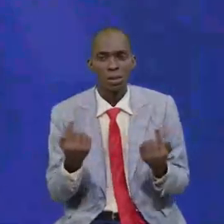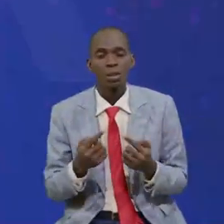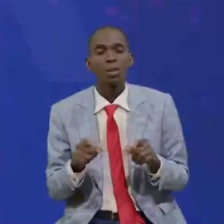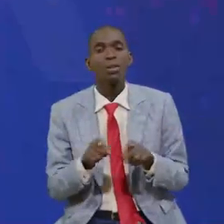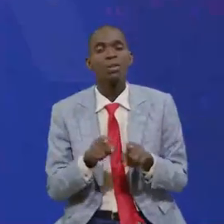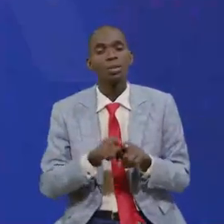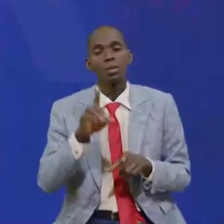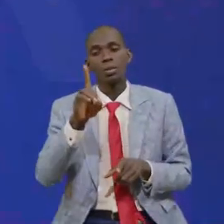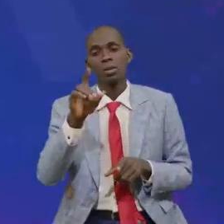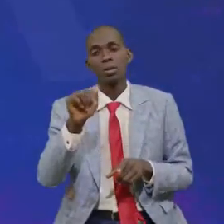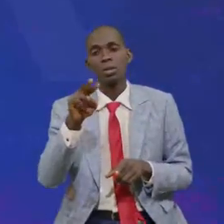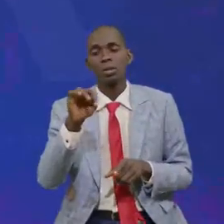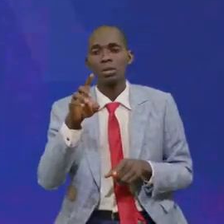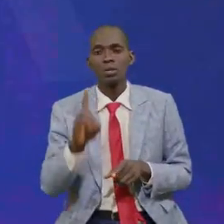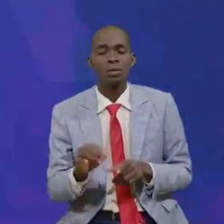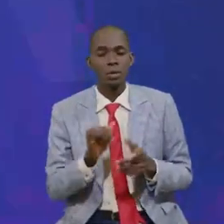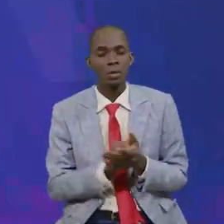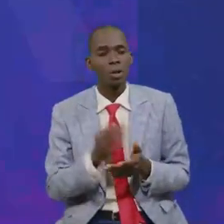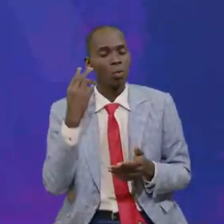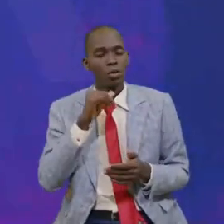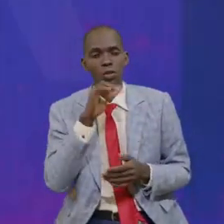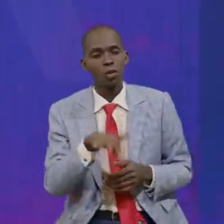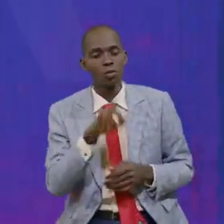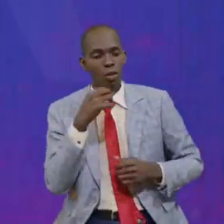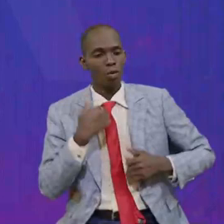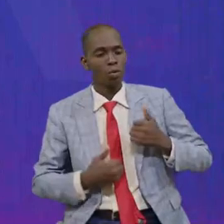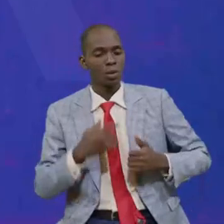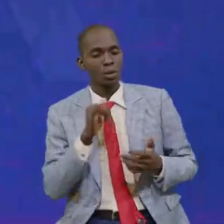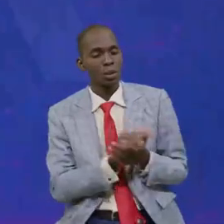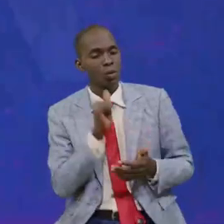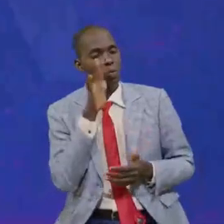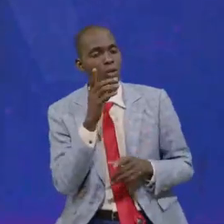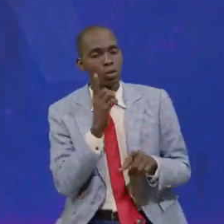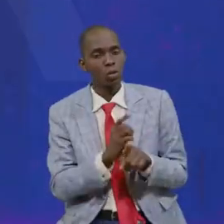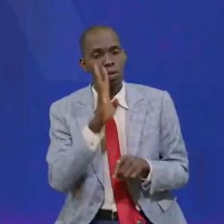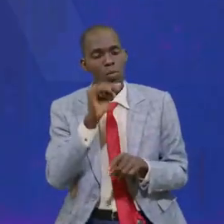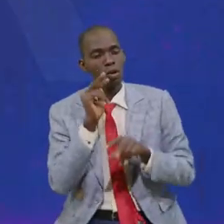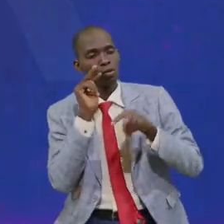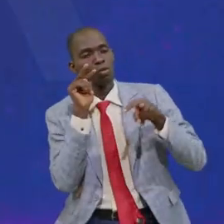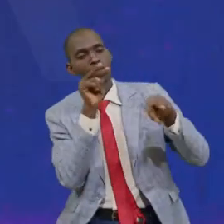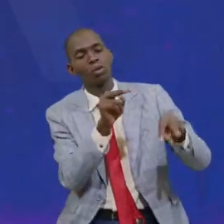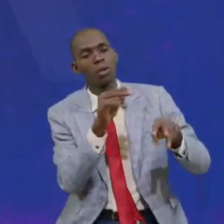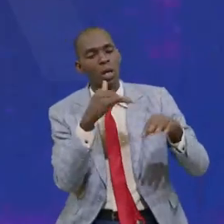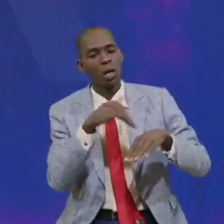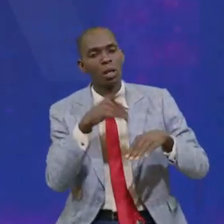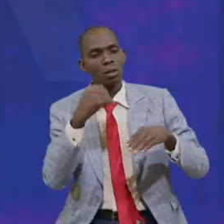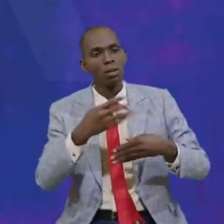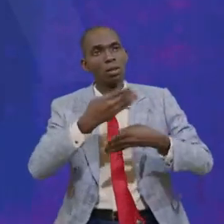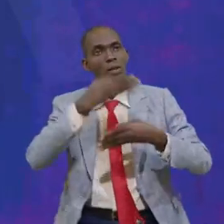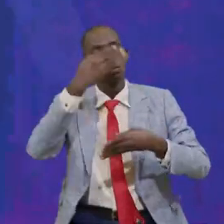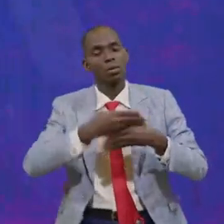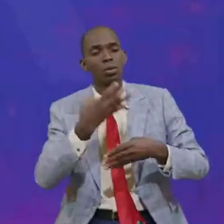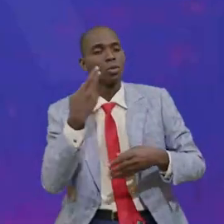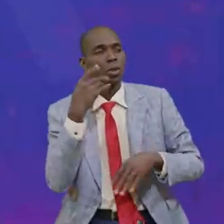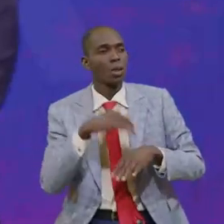David même, qui ne lavait même pas Bathsheba, qui la regardait seulement par la fenêtre, a vu Bathsheba se